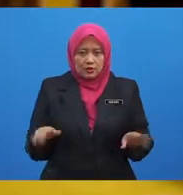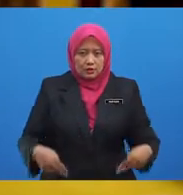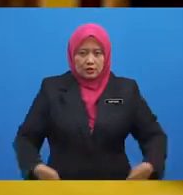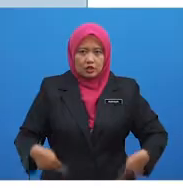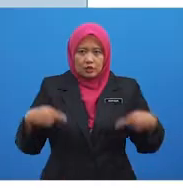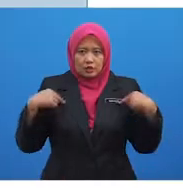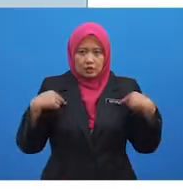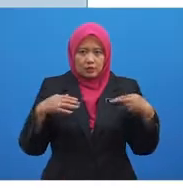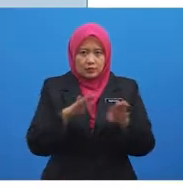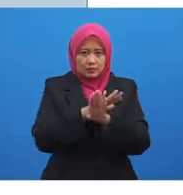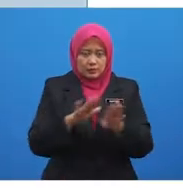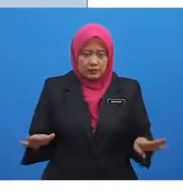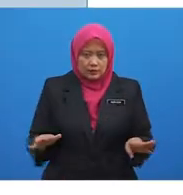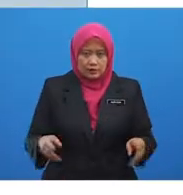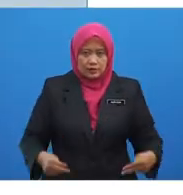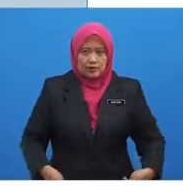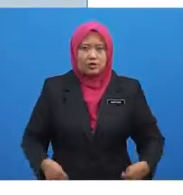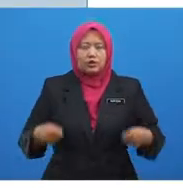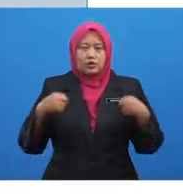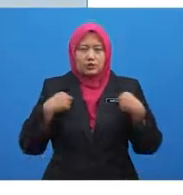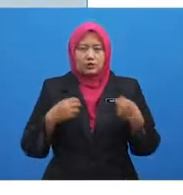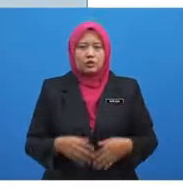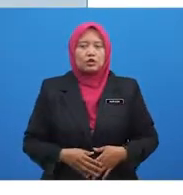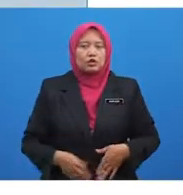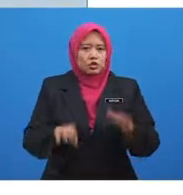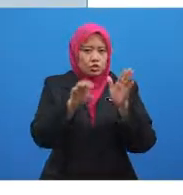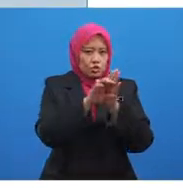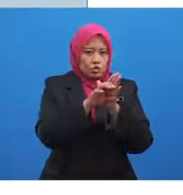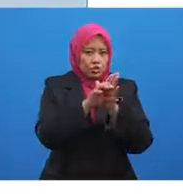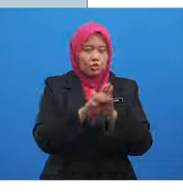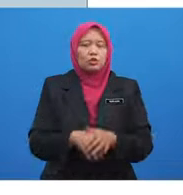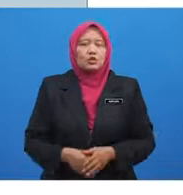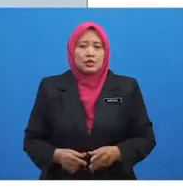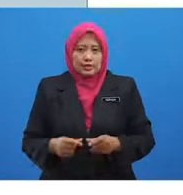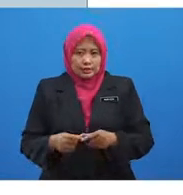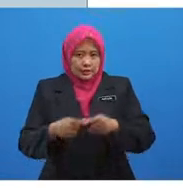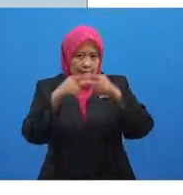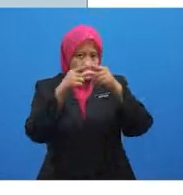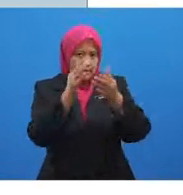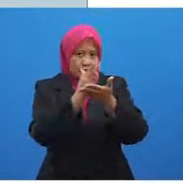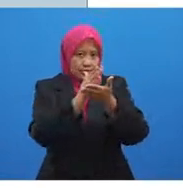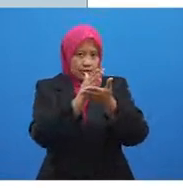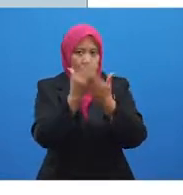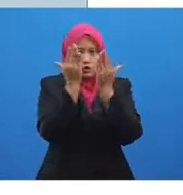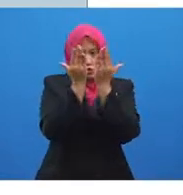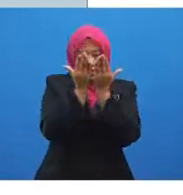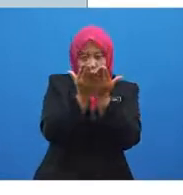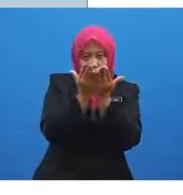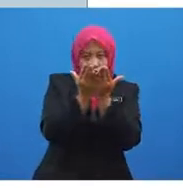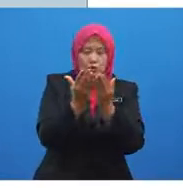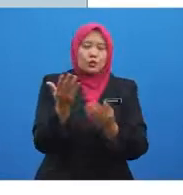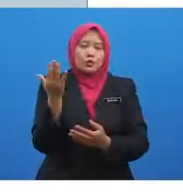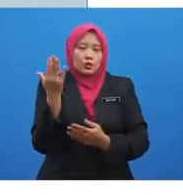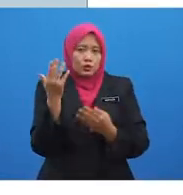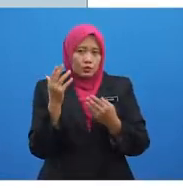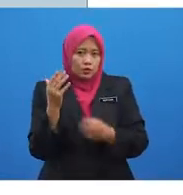Contohnya, frasa tiang tengah syukur menanti. Dalam frasa ini, perkataan syukur yang